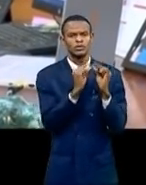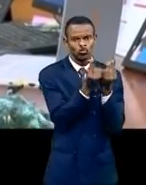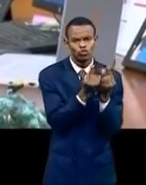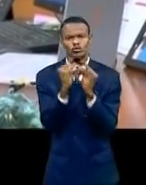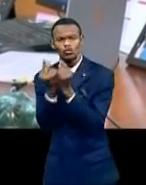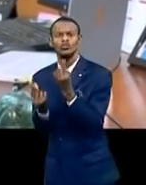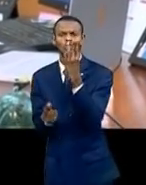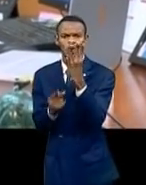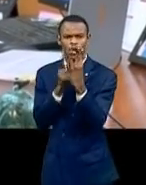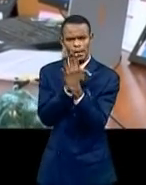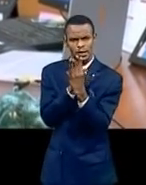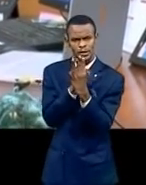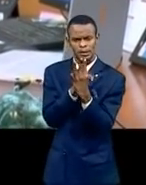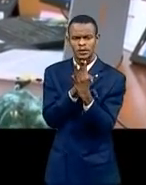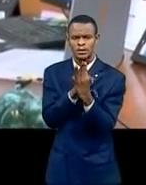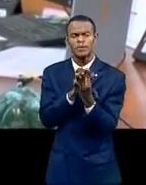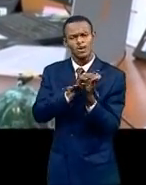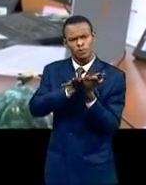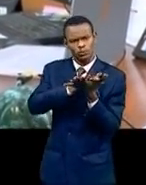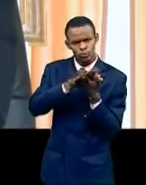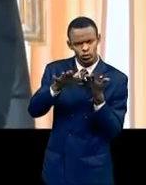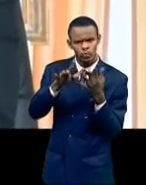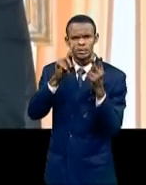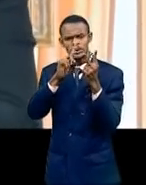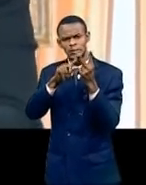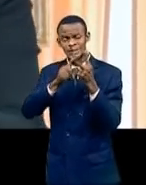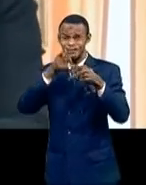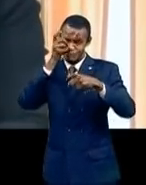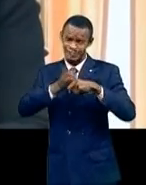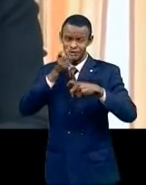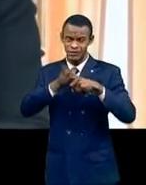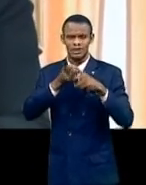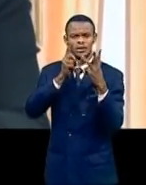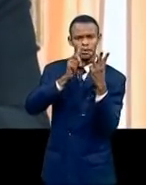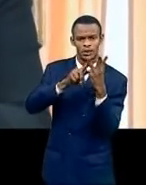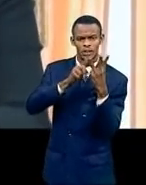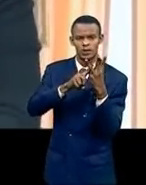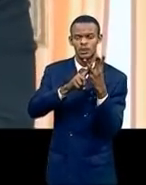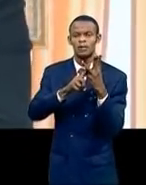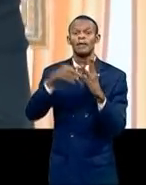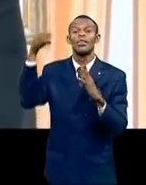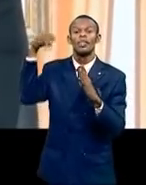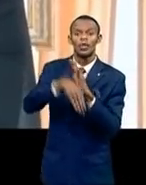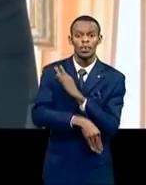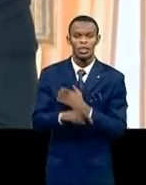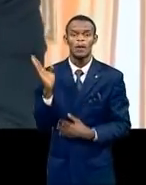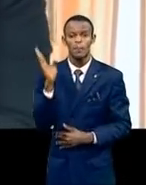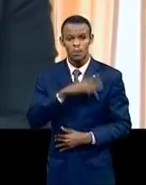entreprises relativement saines, les entreprises en difficulté et les entreprises en faillite non